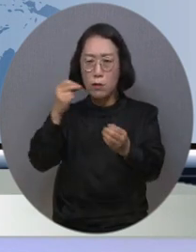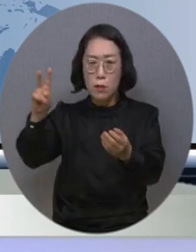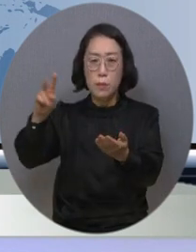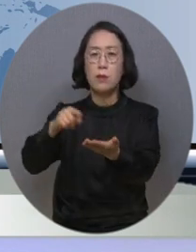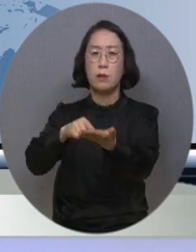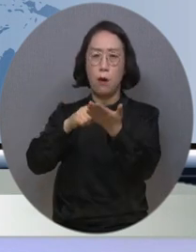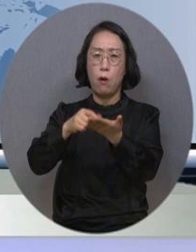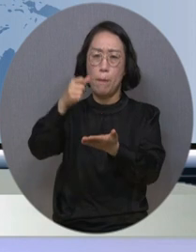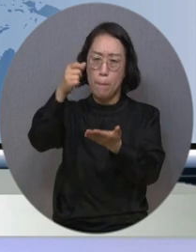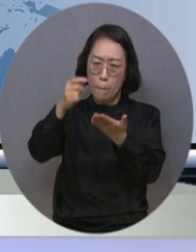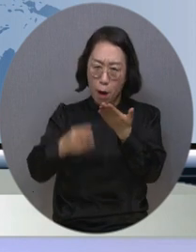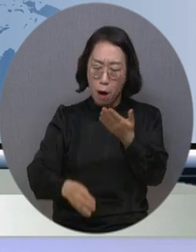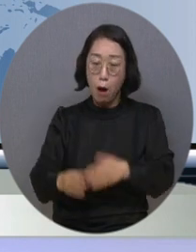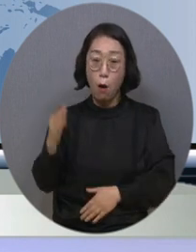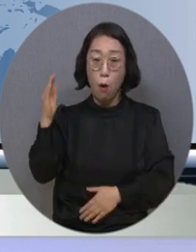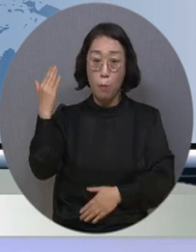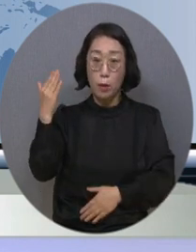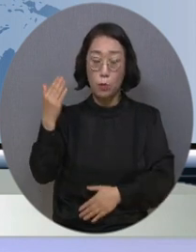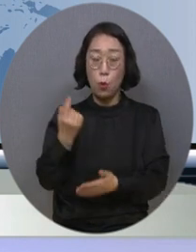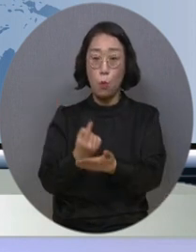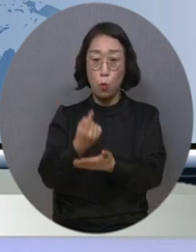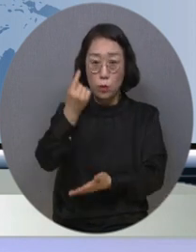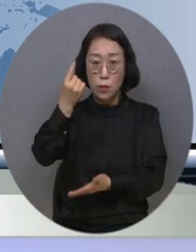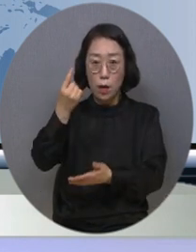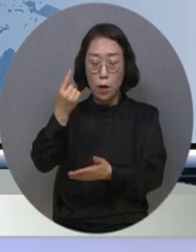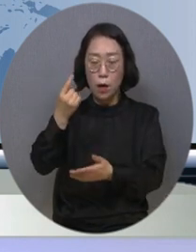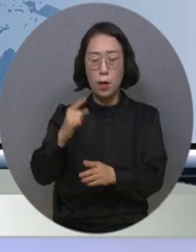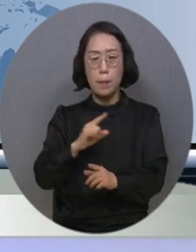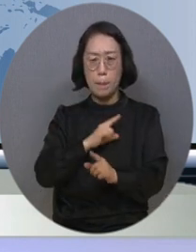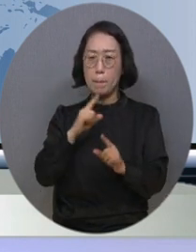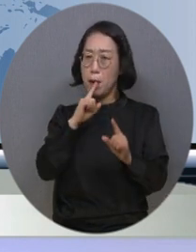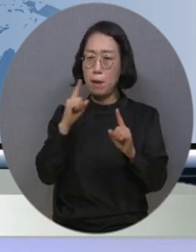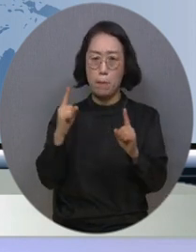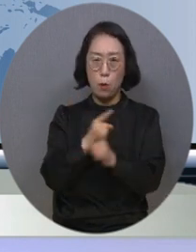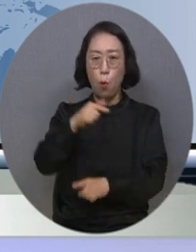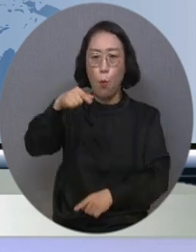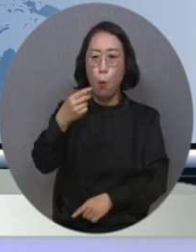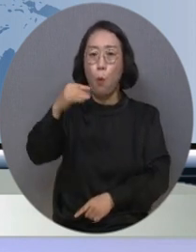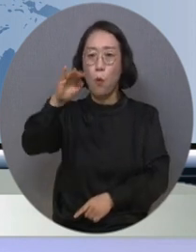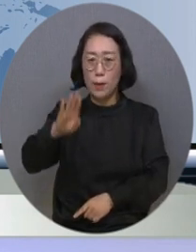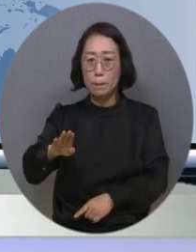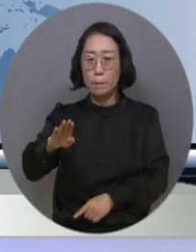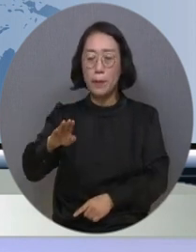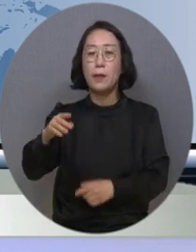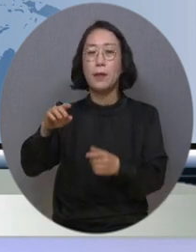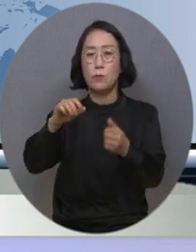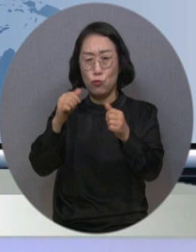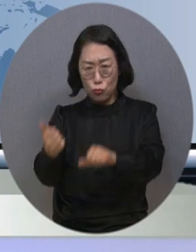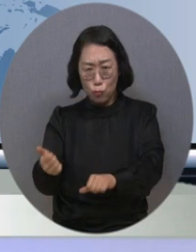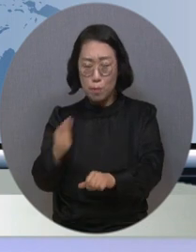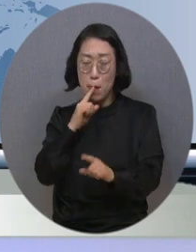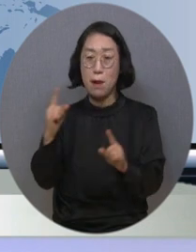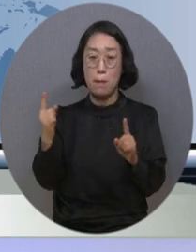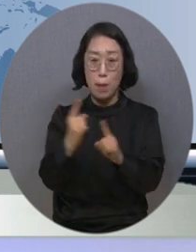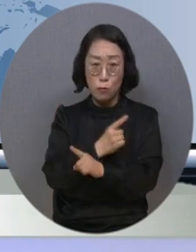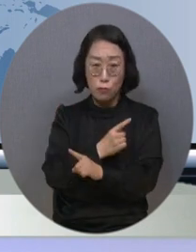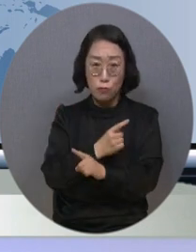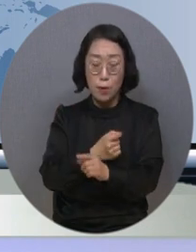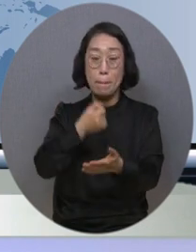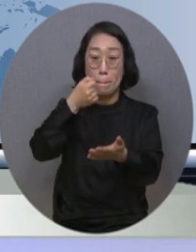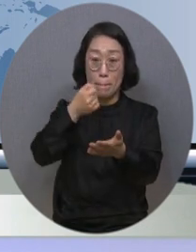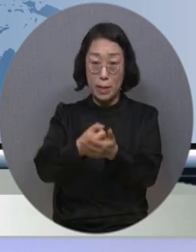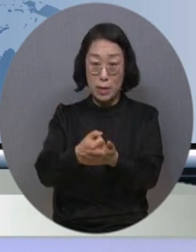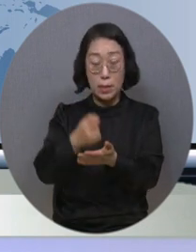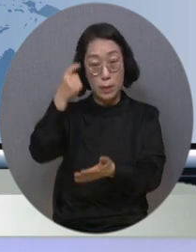있습니다. 얼마 전 이 고독사를 고립사로 재정의하자는 내용의 관련 법안 개정안이 발의됐는데요. 고립된